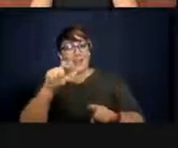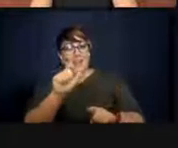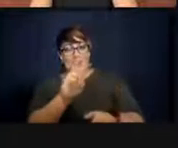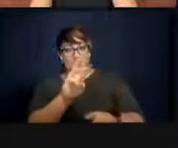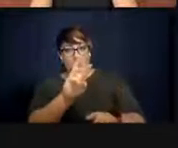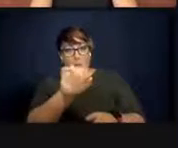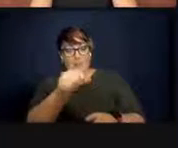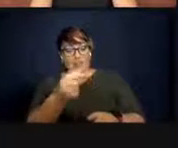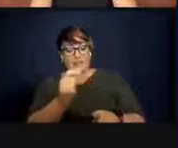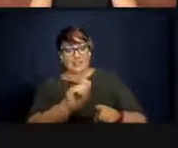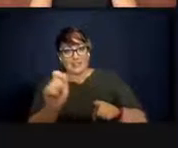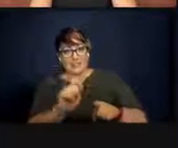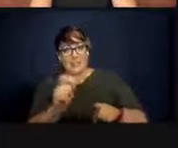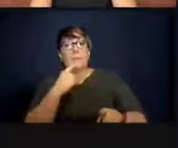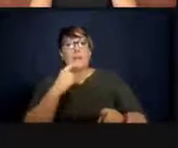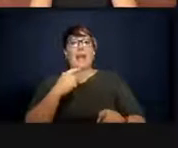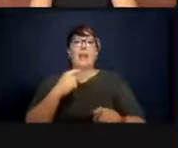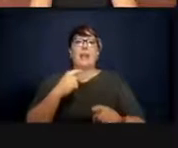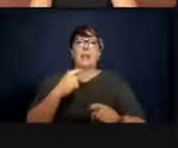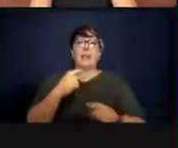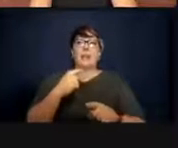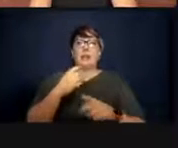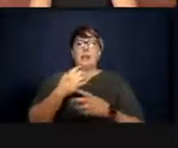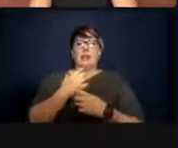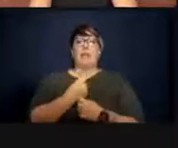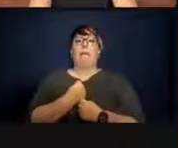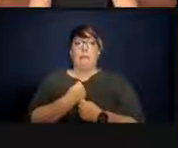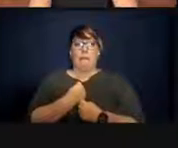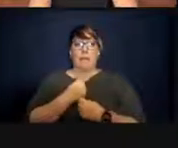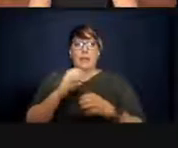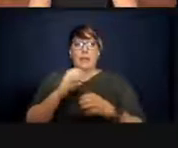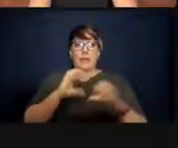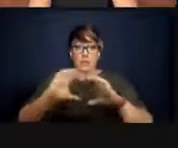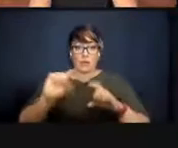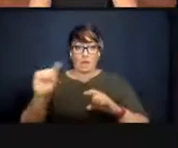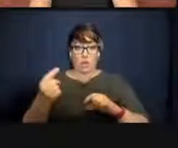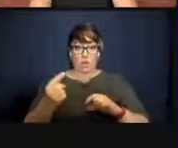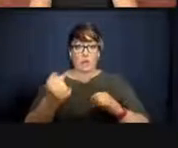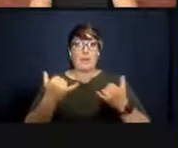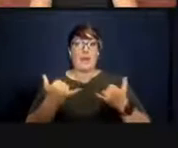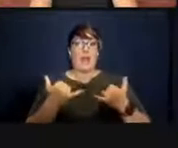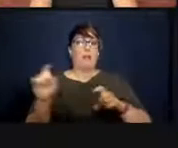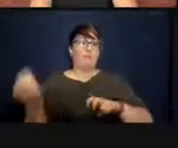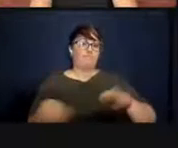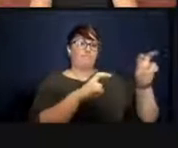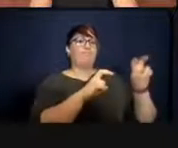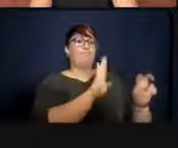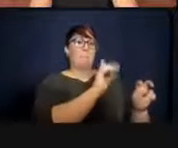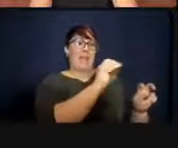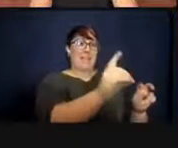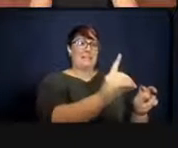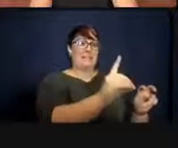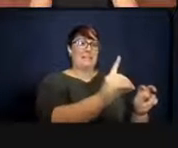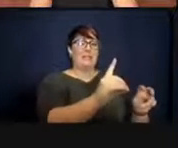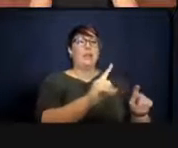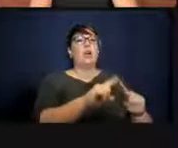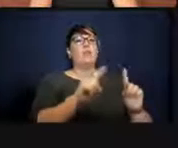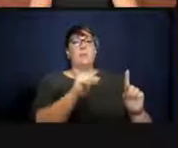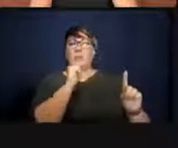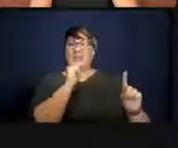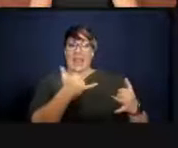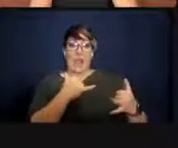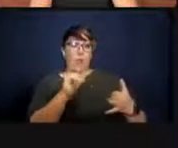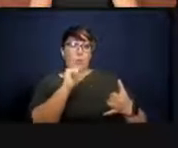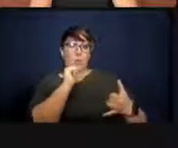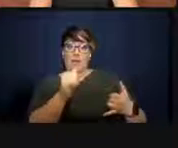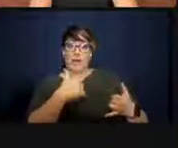معك. وبعد ذلك بدأت بالكيمياء، والآن أصبح دوري وأنني أنا لا